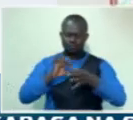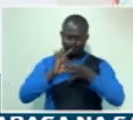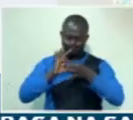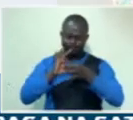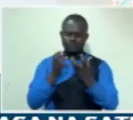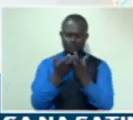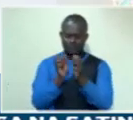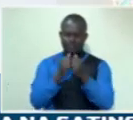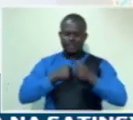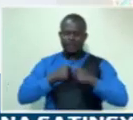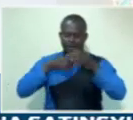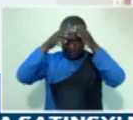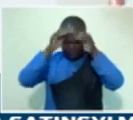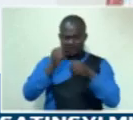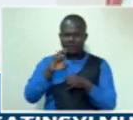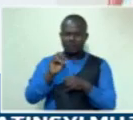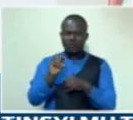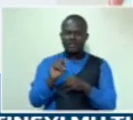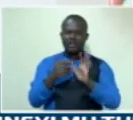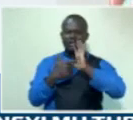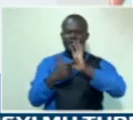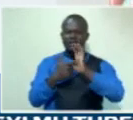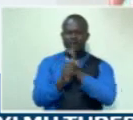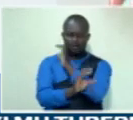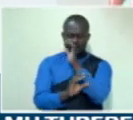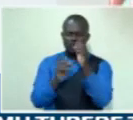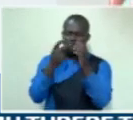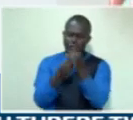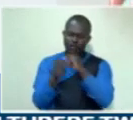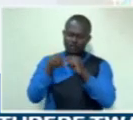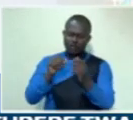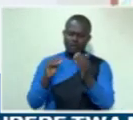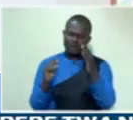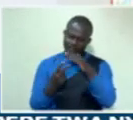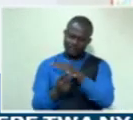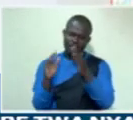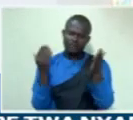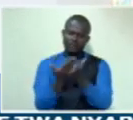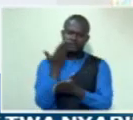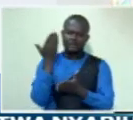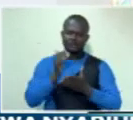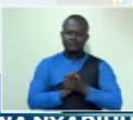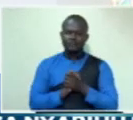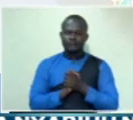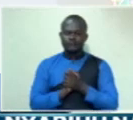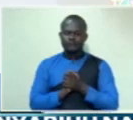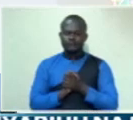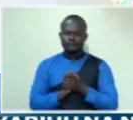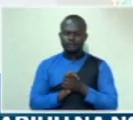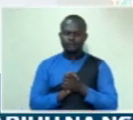n'u Rwanda, perezida Macron yagaragaje ko igihe kigeze ngo ibihugu byombi bifate icyerekezo gishya. Nous avons décidé avec le président